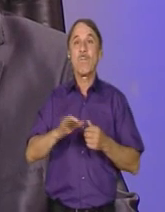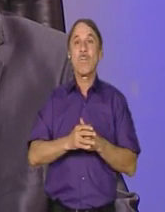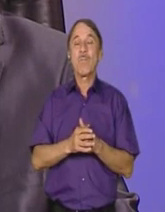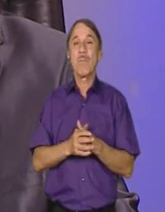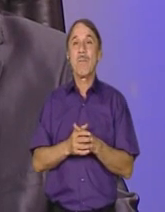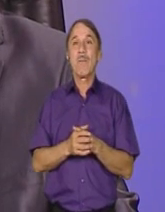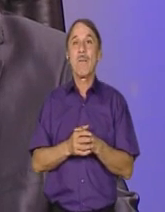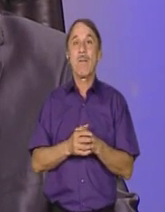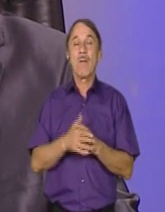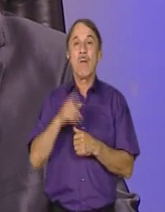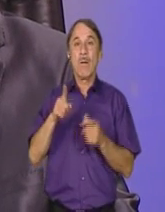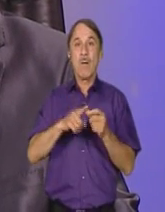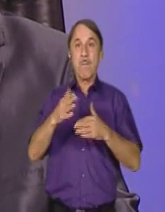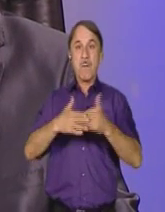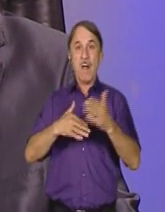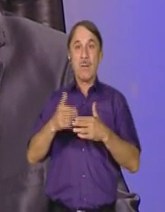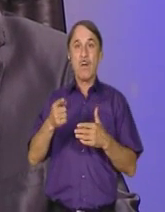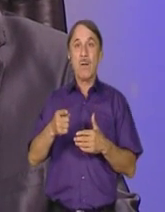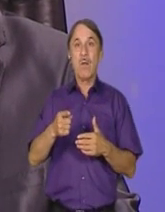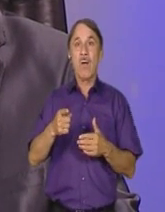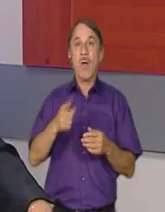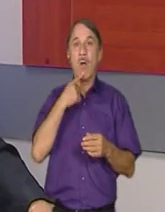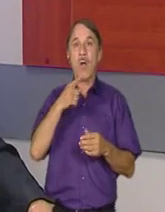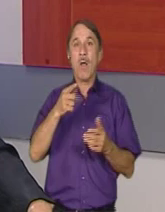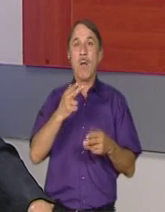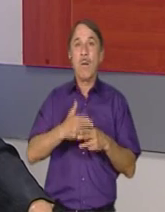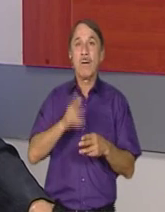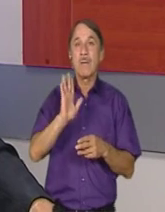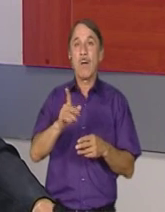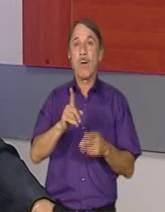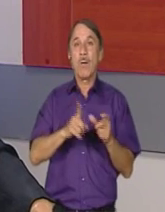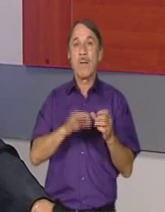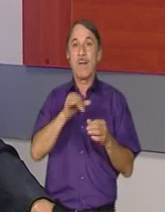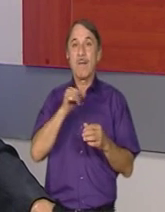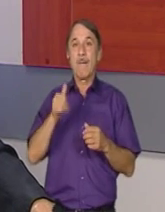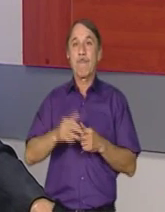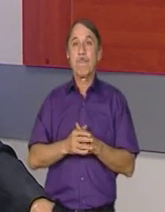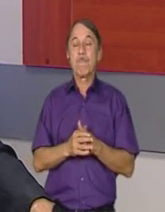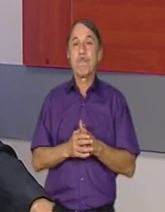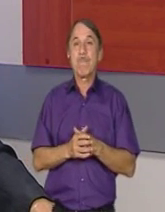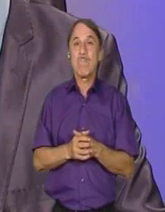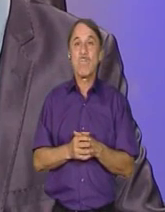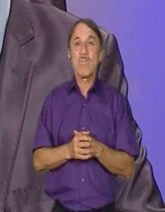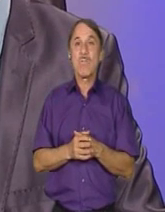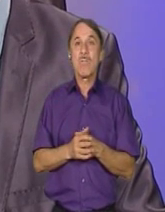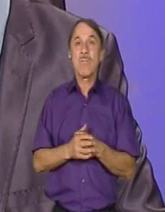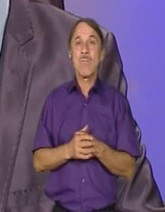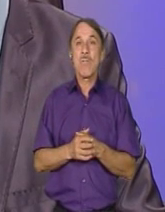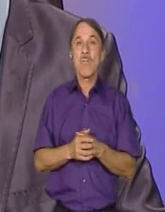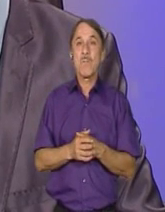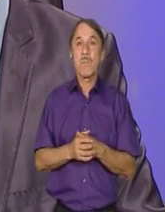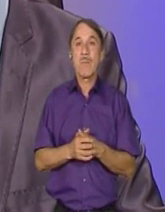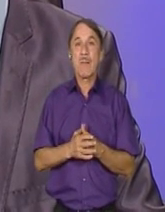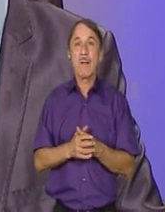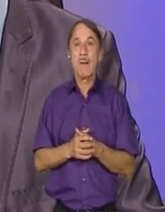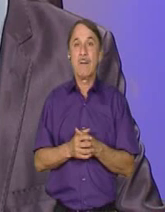dno. I dotakli smo dno, ali nije ono nas, i vrh je dno i tako dalje. A kako ste ono